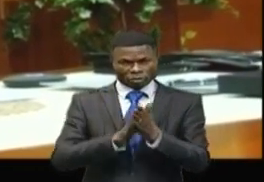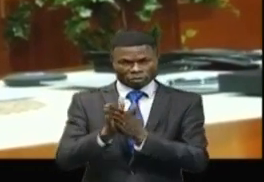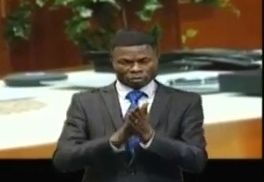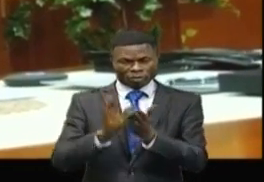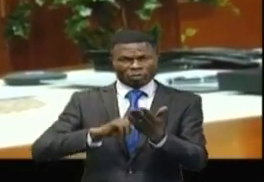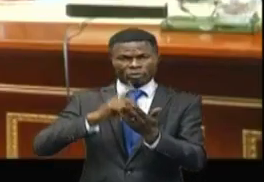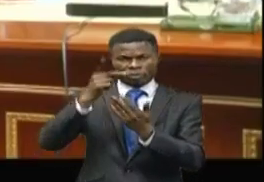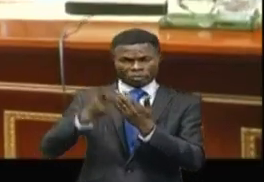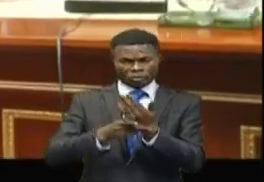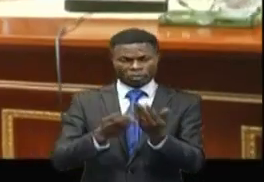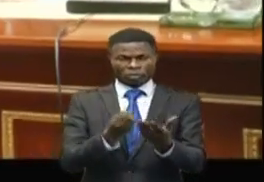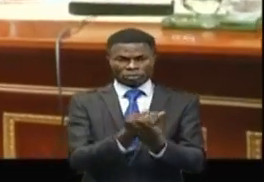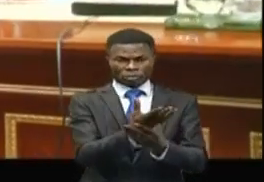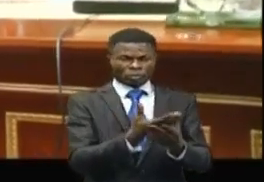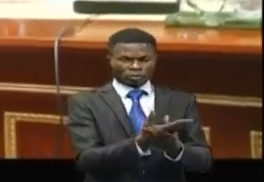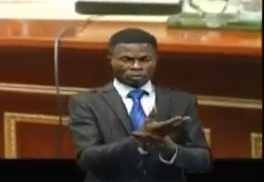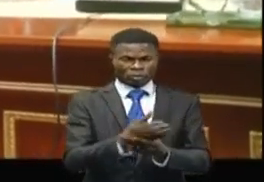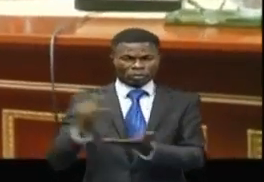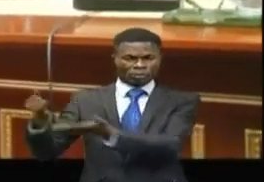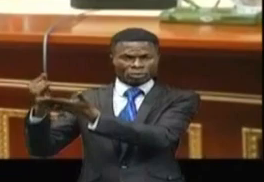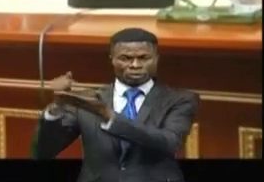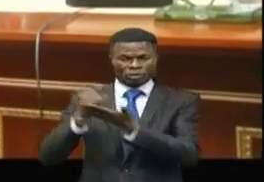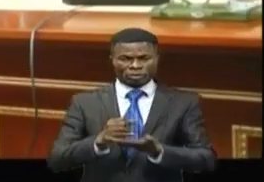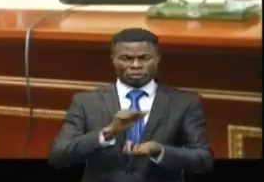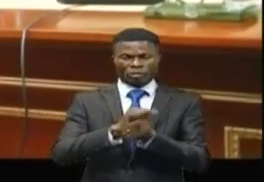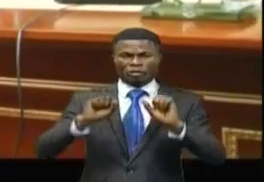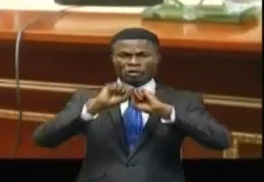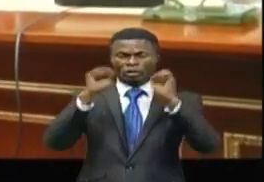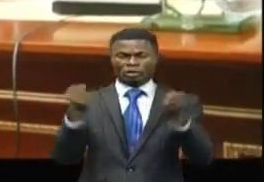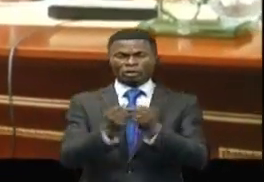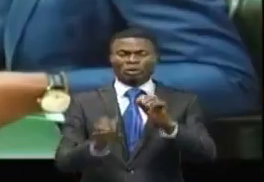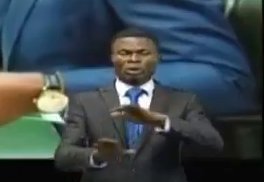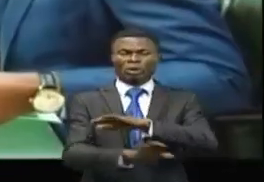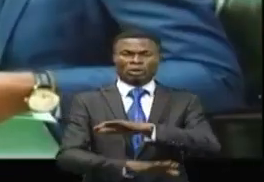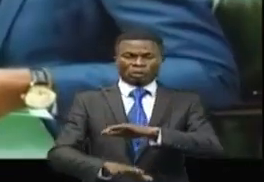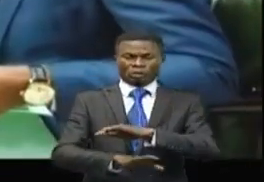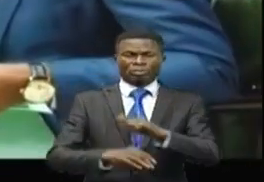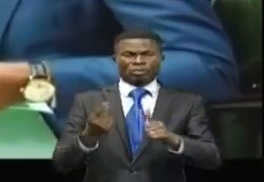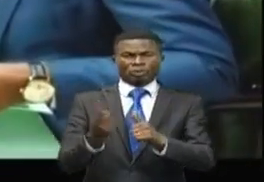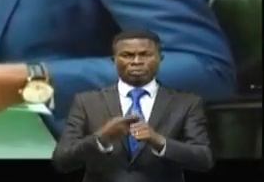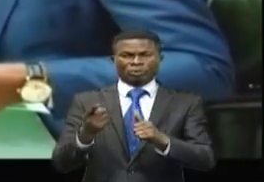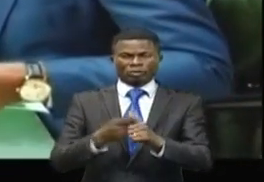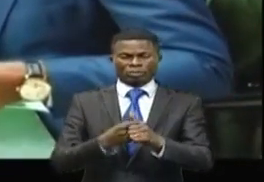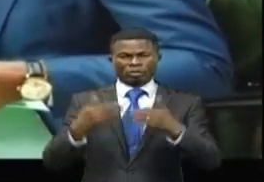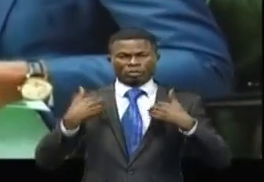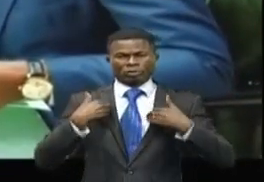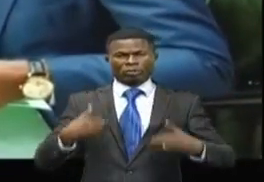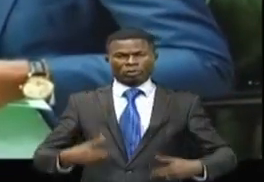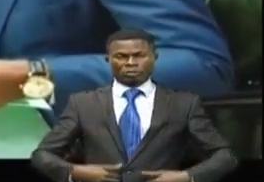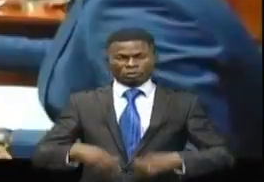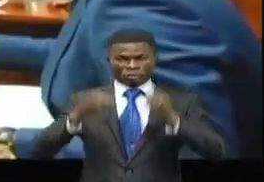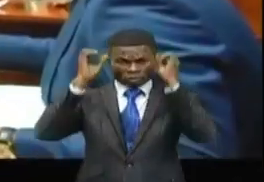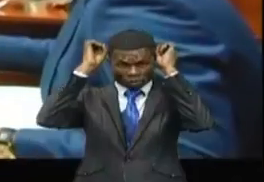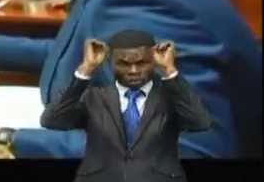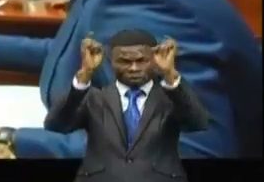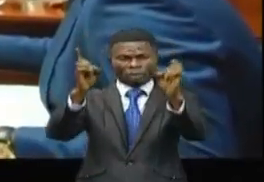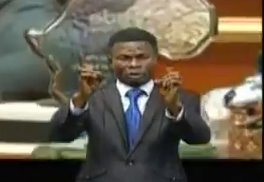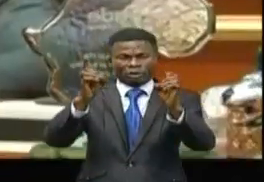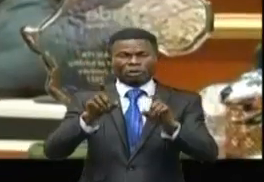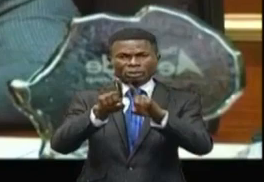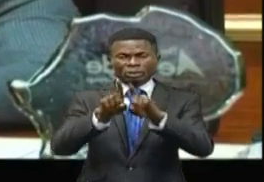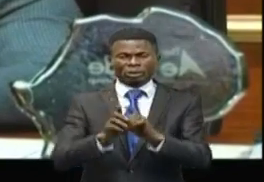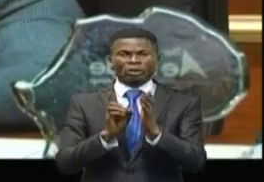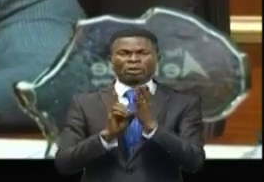des dépenses d'investissement dans des secteurs sociaux de base notamment la santé l'éducation et les